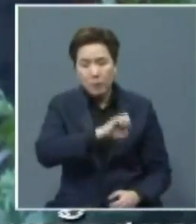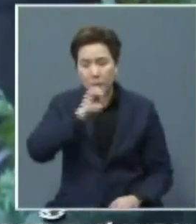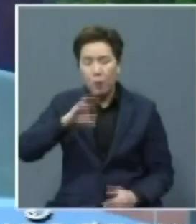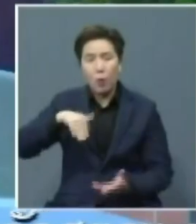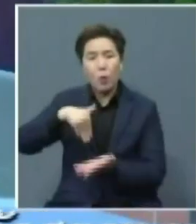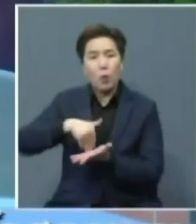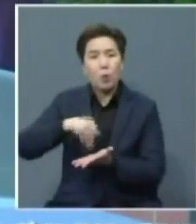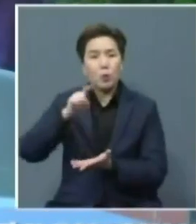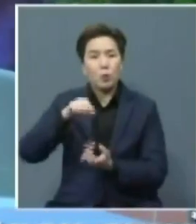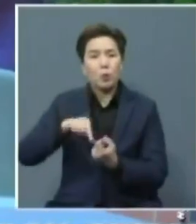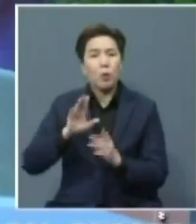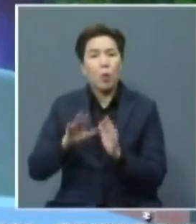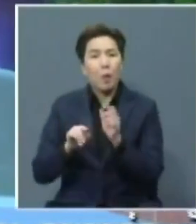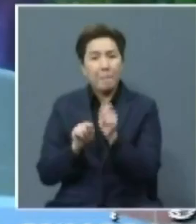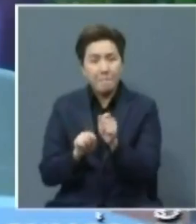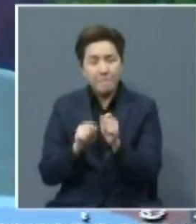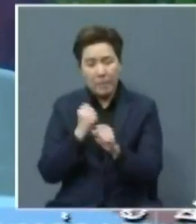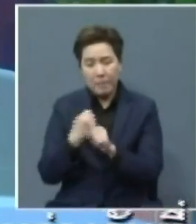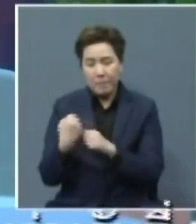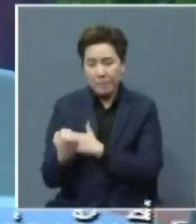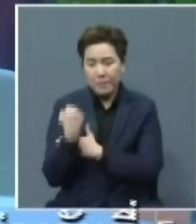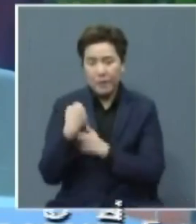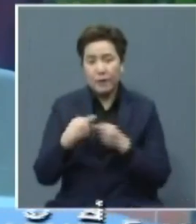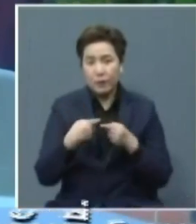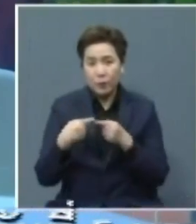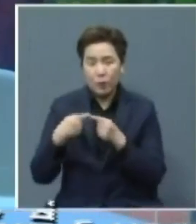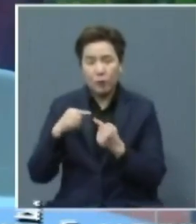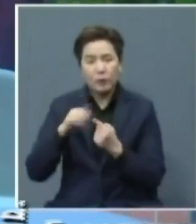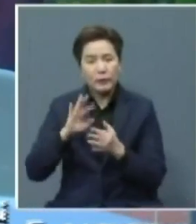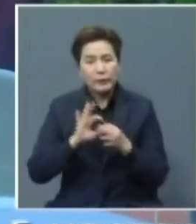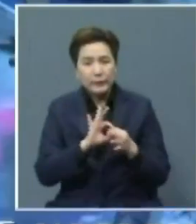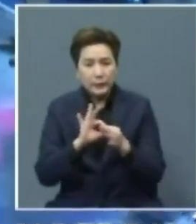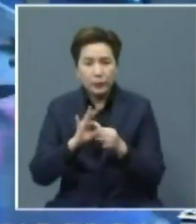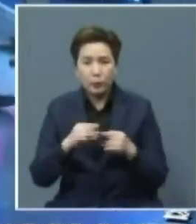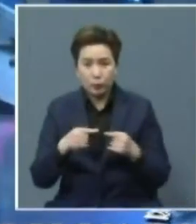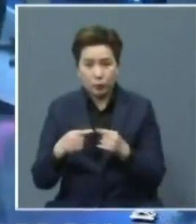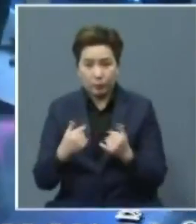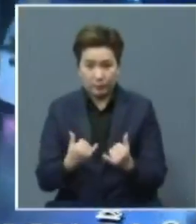นย์ดำรงธรรมอำเภอเพื่อรายงานตามอำนาจหน้าที่ในส่วนที่เกี่ยวข้องต่อไปค่ะ